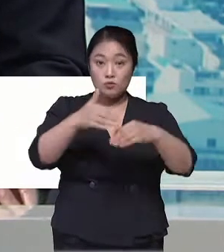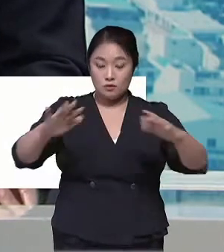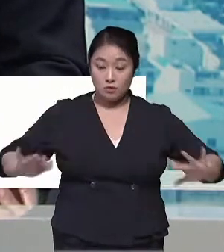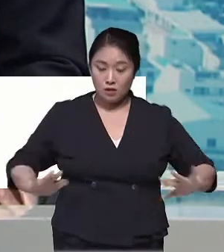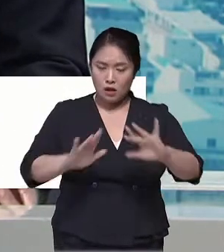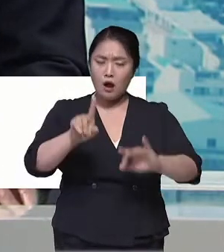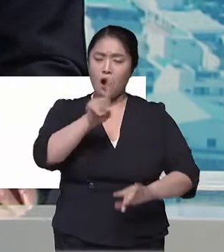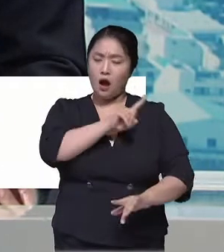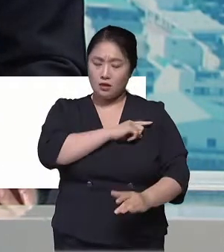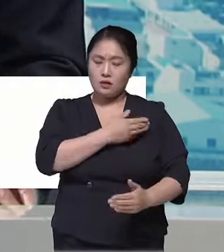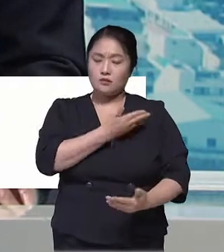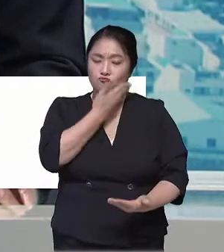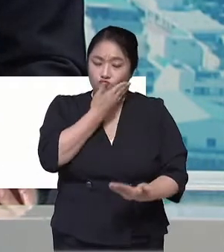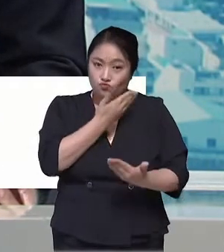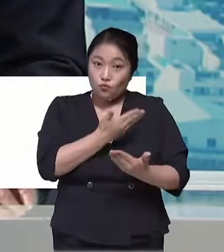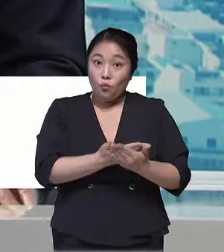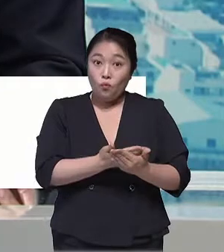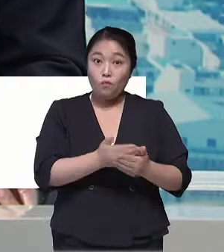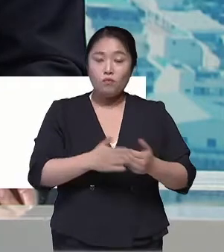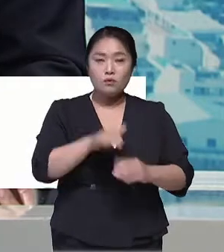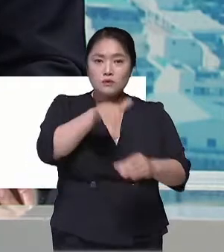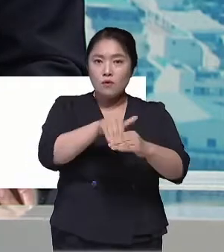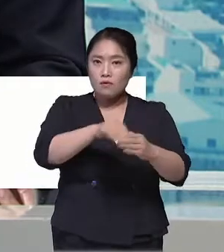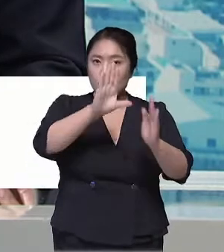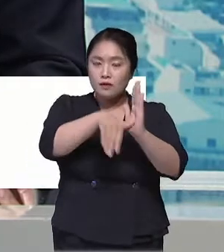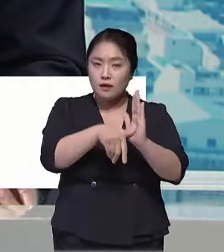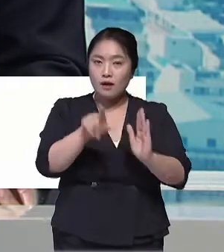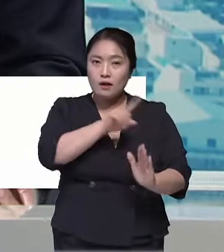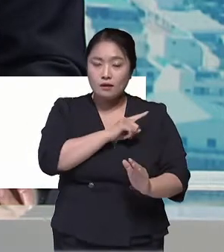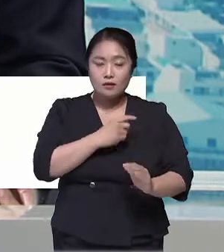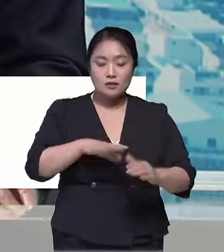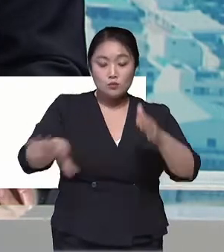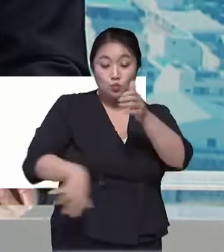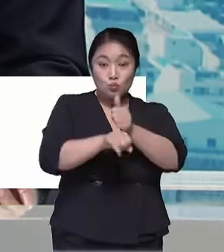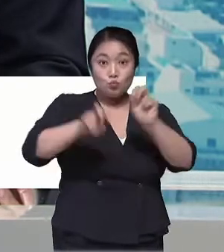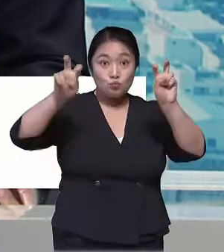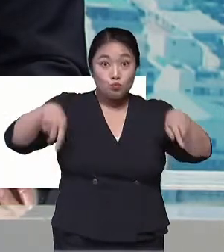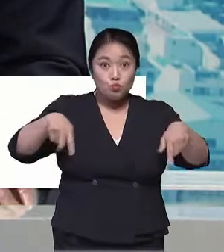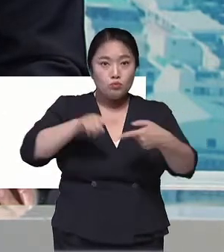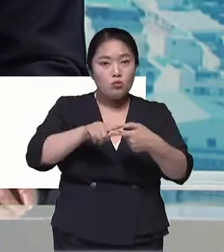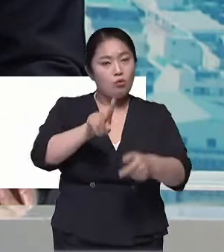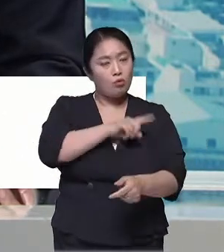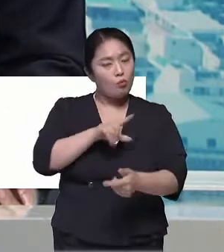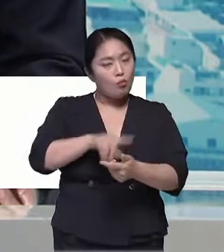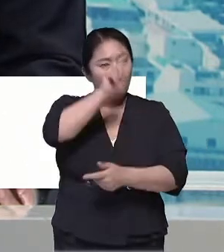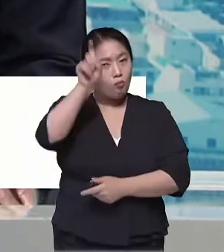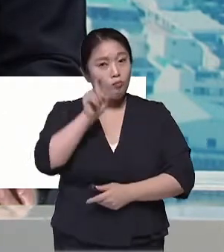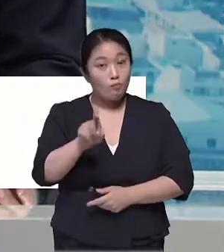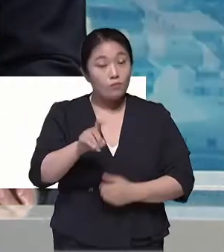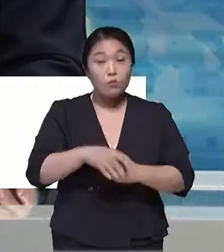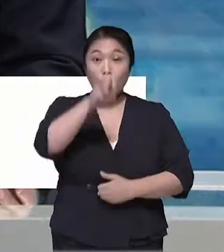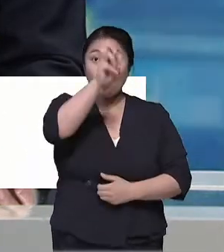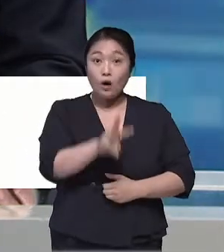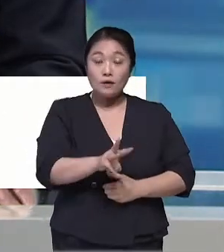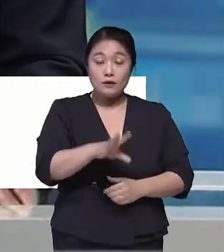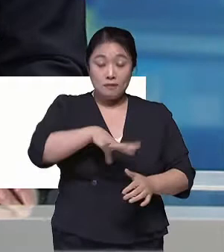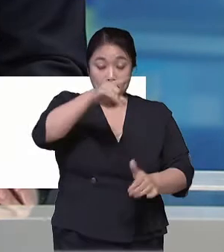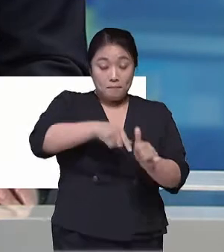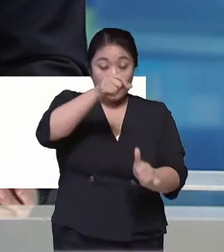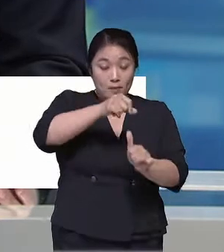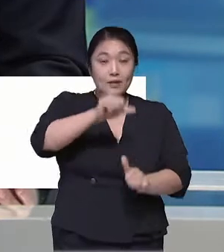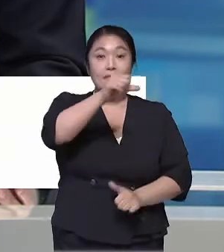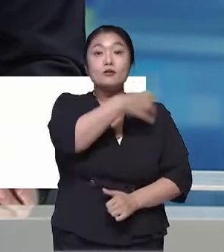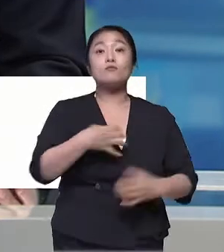역시 최대 관심사인 가운데 선거 때마다 불었던 무소속 바람도 관심입니다 광주는 초 서린